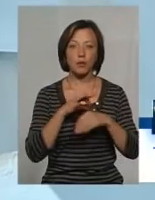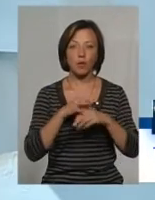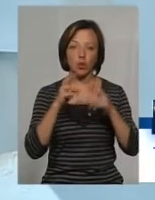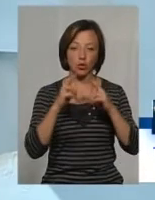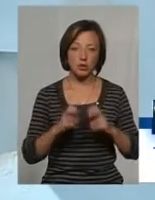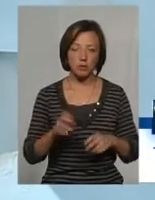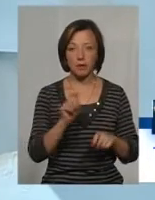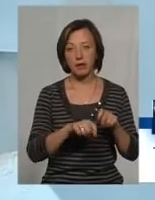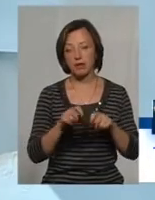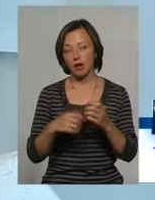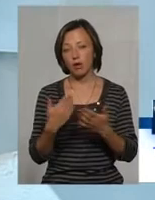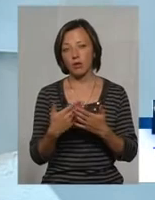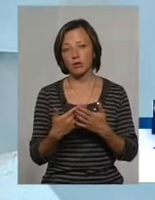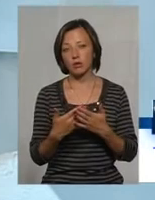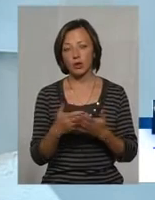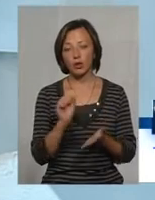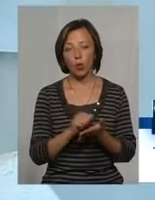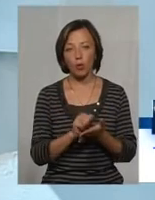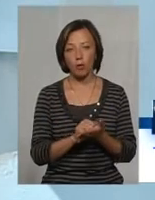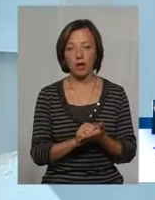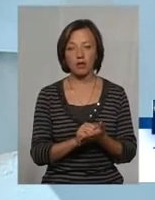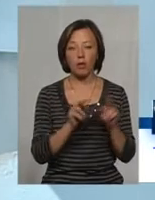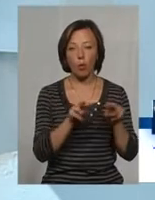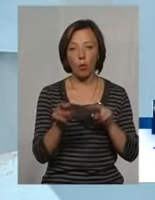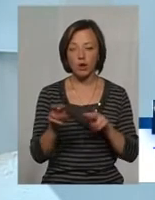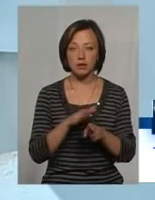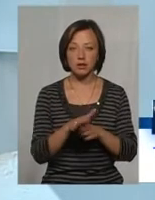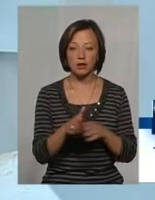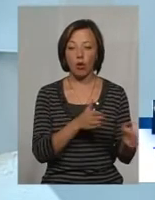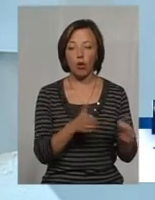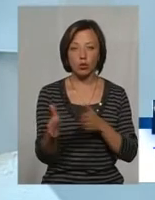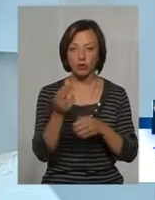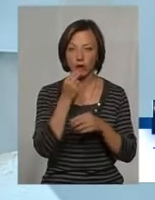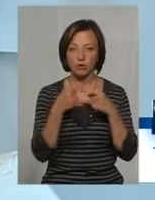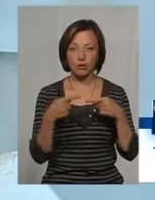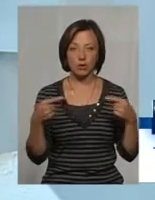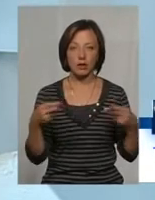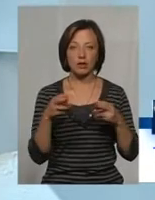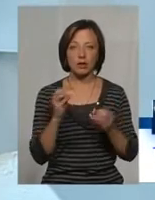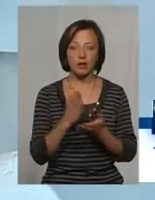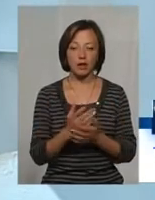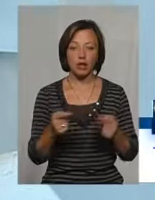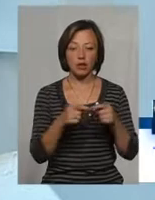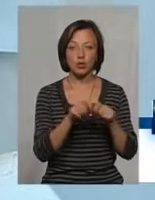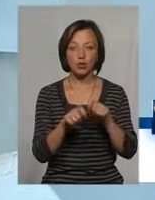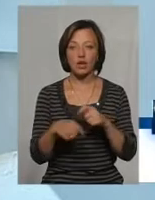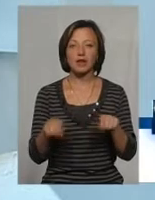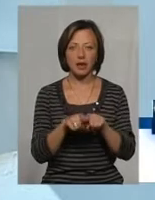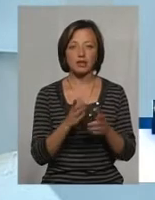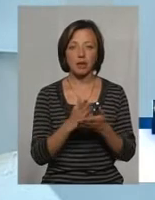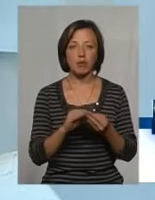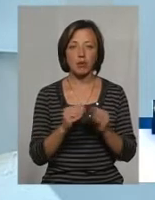дослідження, перевіряють документи, огляд здійснюють готових харчових продуктів, дає належний контроль. І теж є